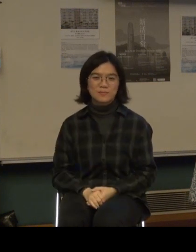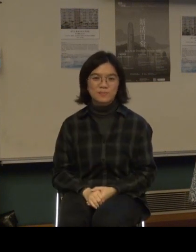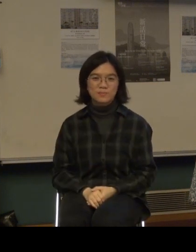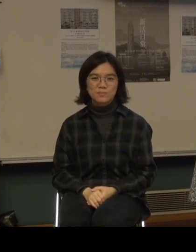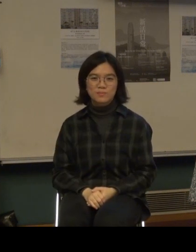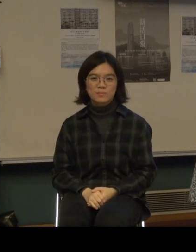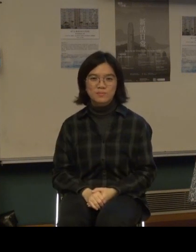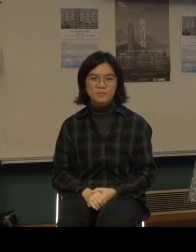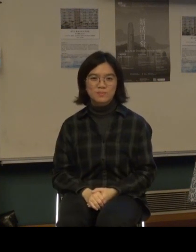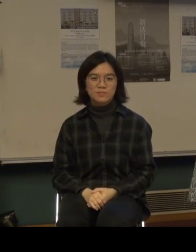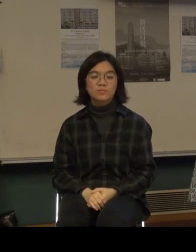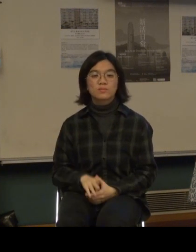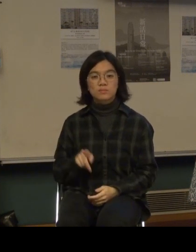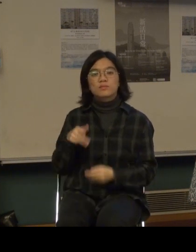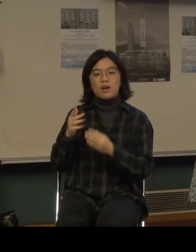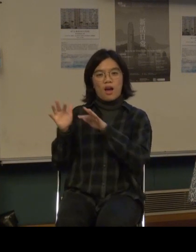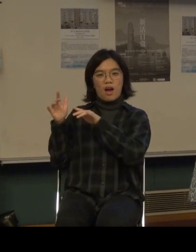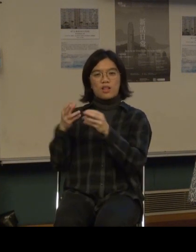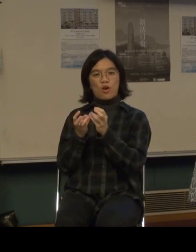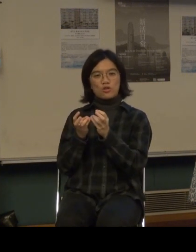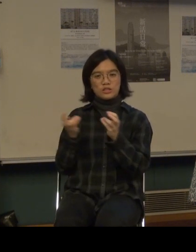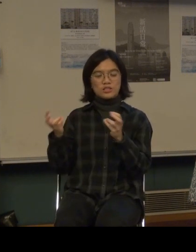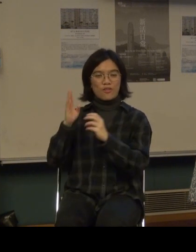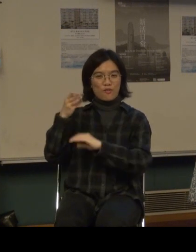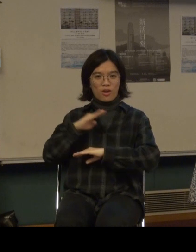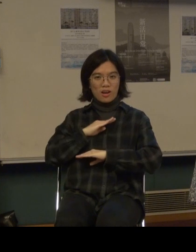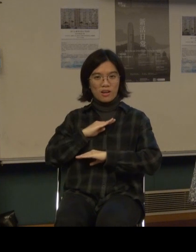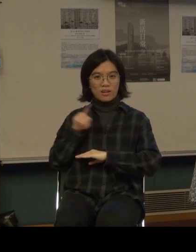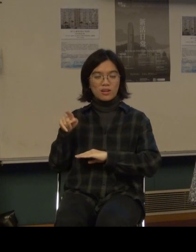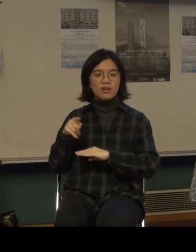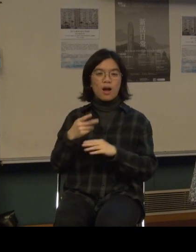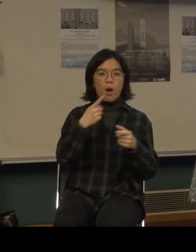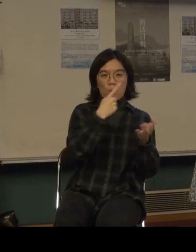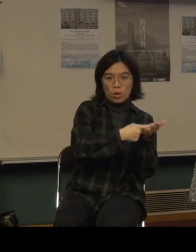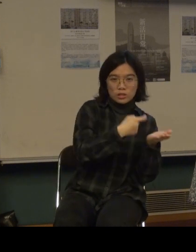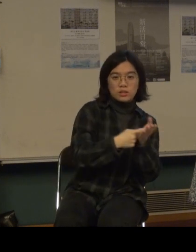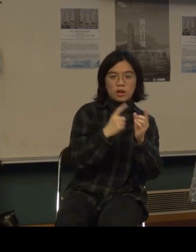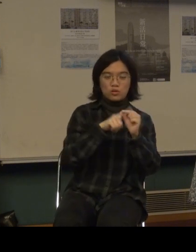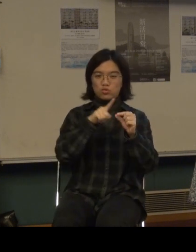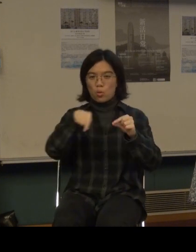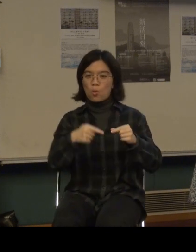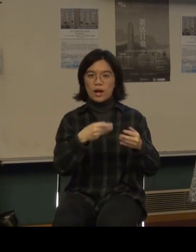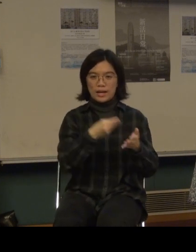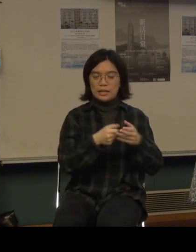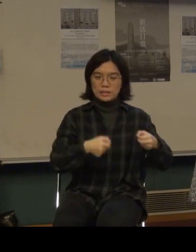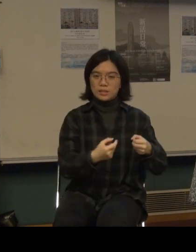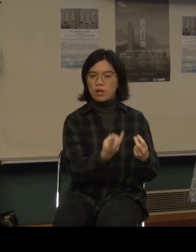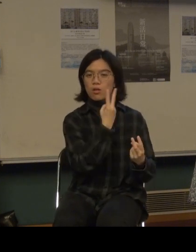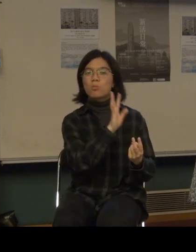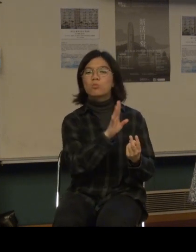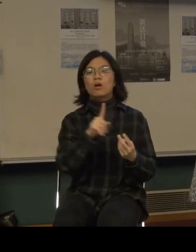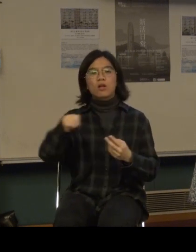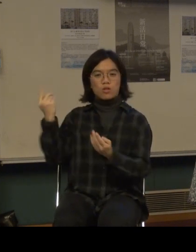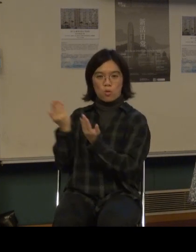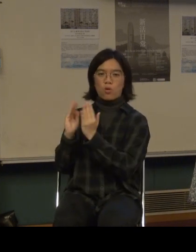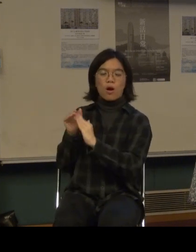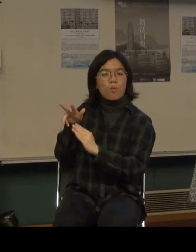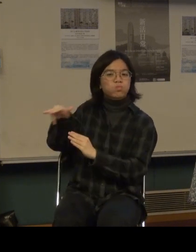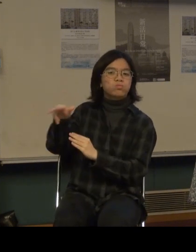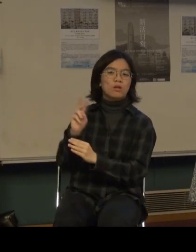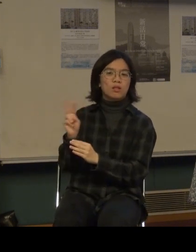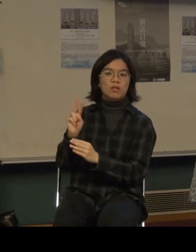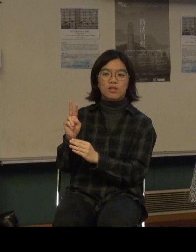嗱，呢個咁樣嘅流線型風格咧，除咗灣仔街市、中環街市之外咧，我哋都喺咧一間學校嗰度見到嘅。呢間學校咧就係羅富